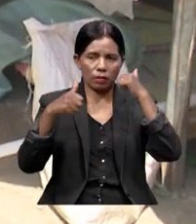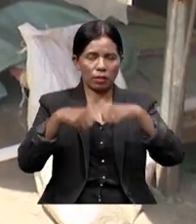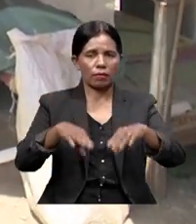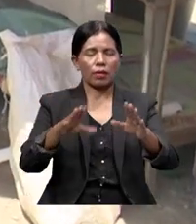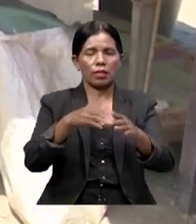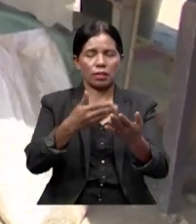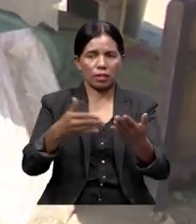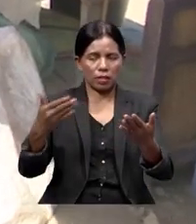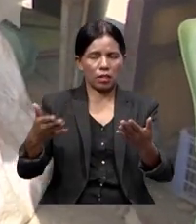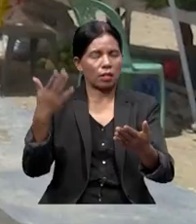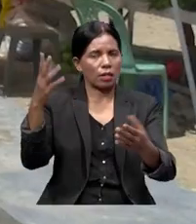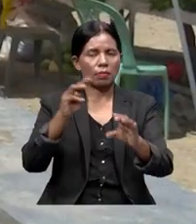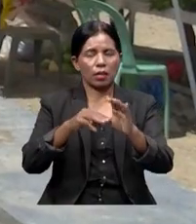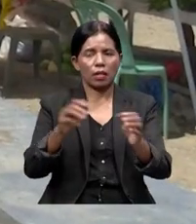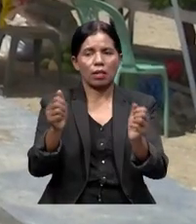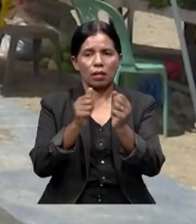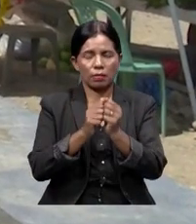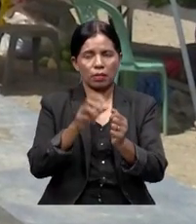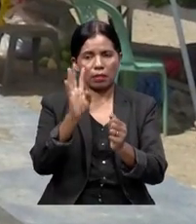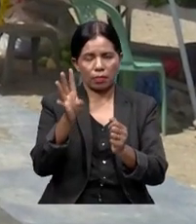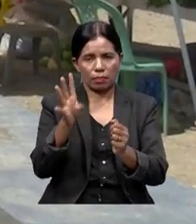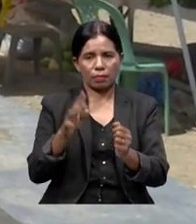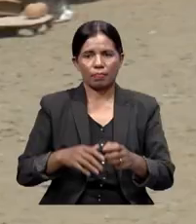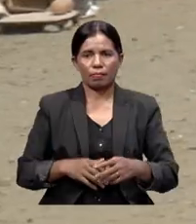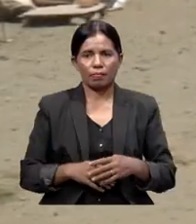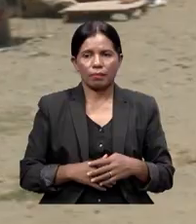iha mercado Fon Manlewana, Hamuto, Catnulo, equipa cobertura, GMN.